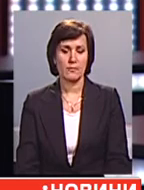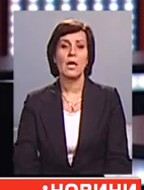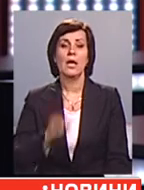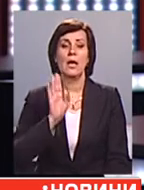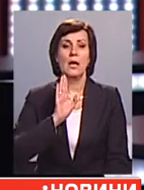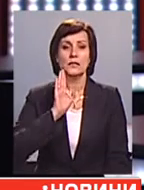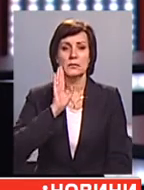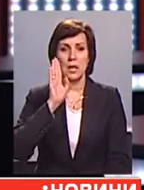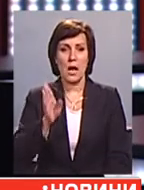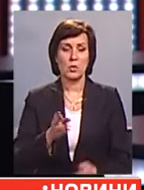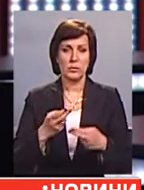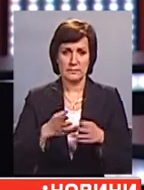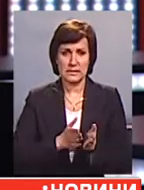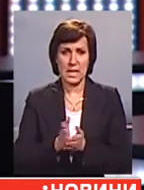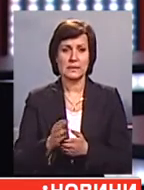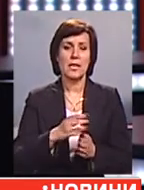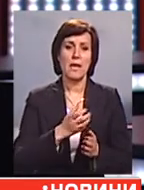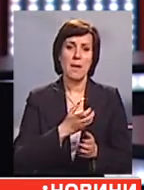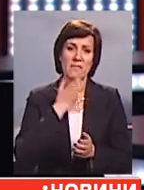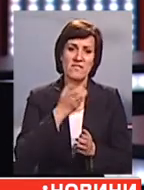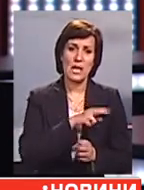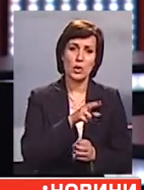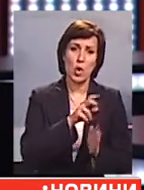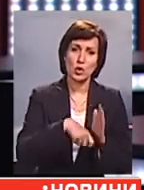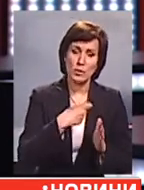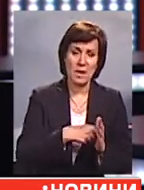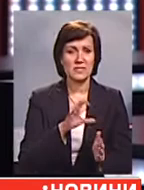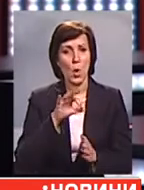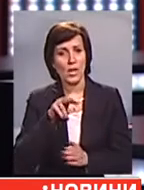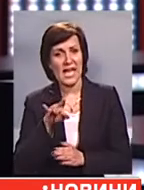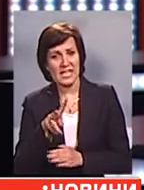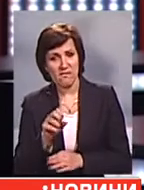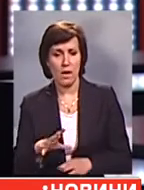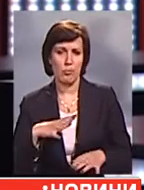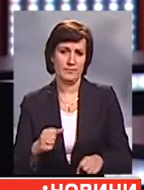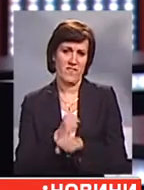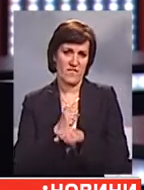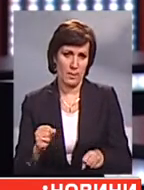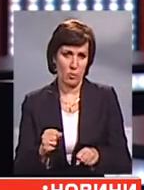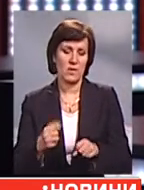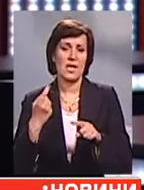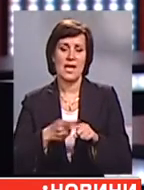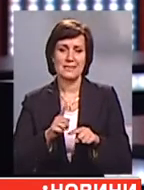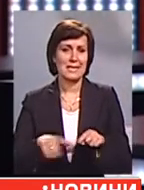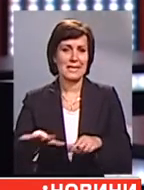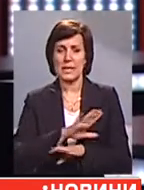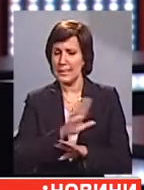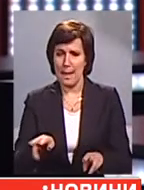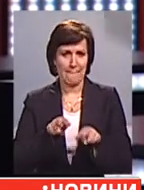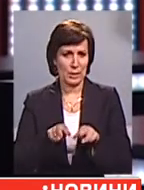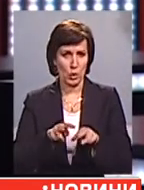Зранку на перегоні станції Південно-Донбасівська Оленівка, це неподалік Волновахи, стався вибух. Ця територія не підконтрольна